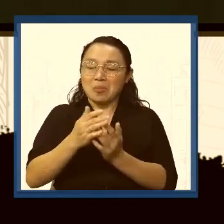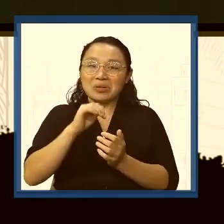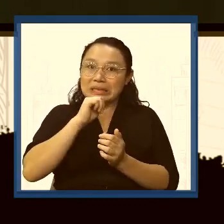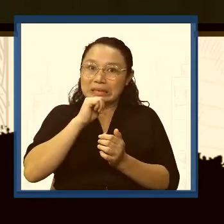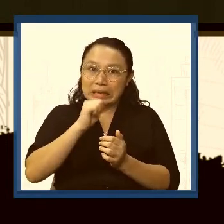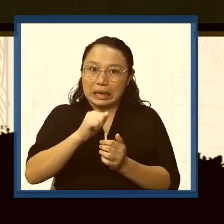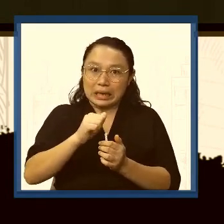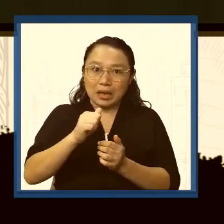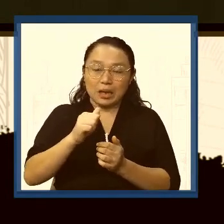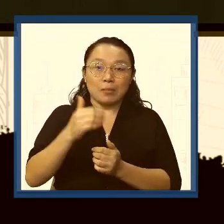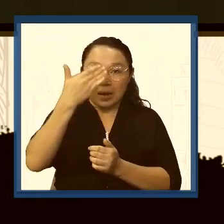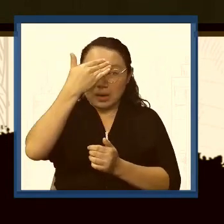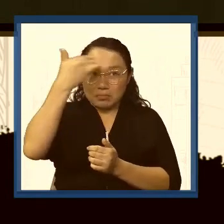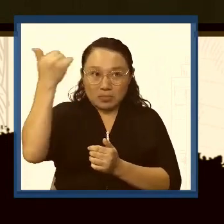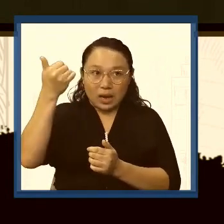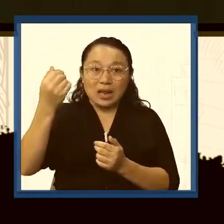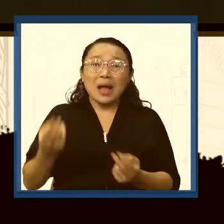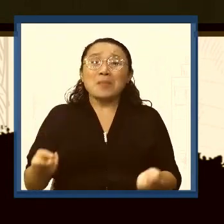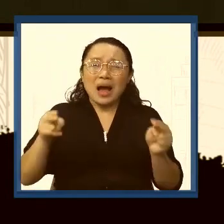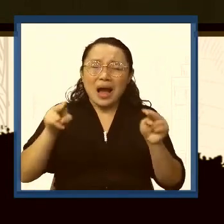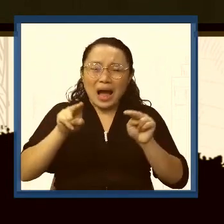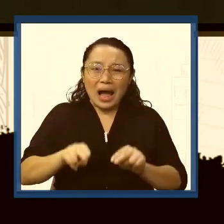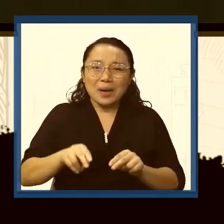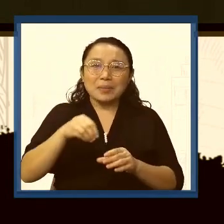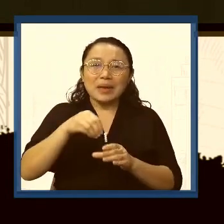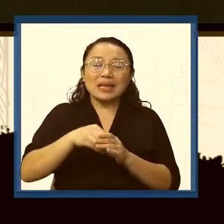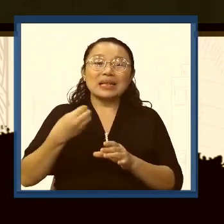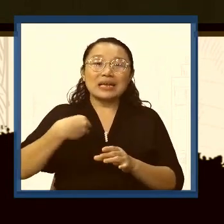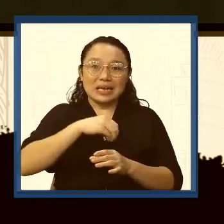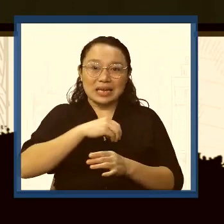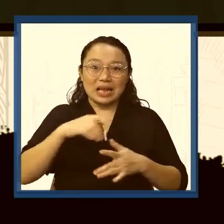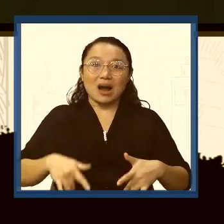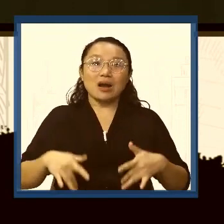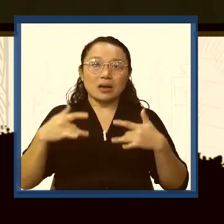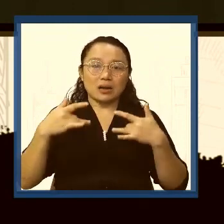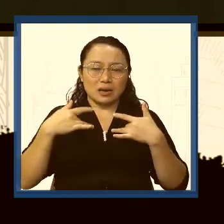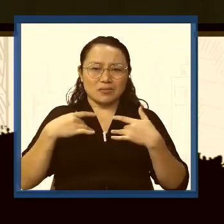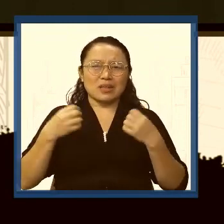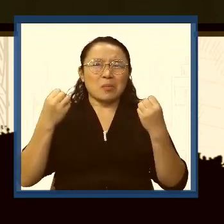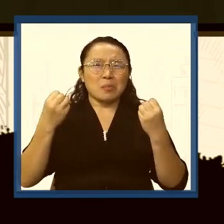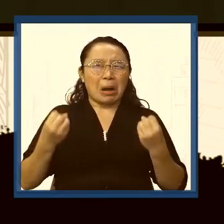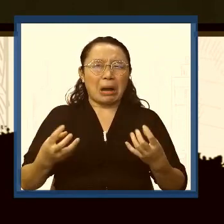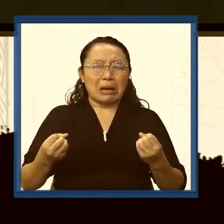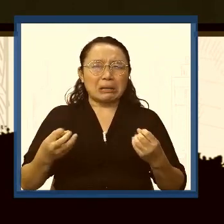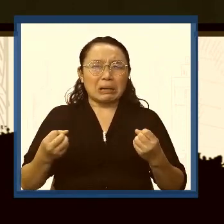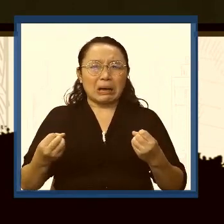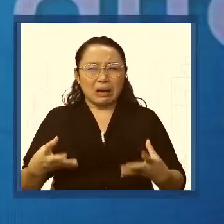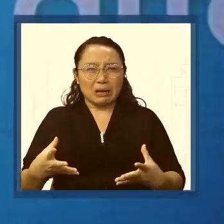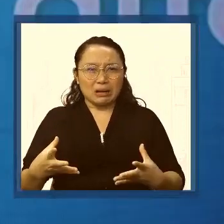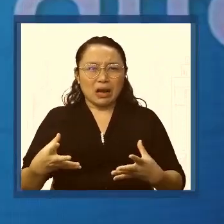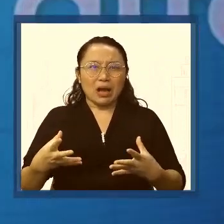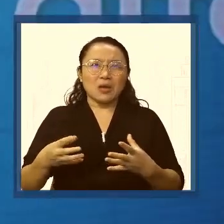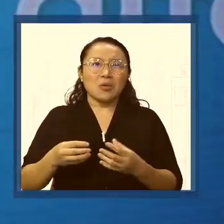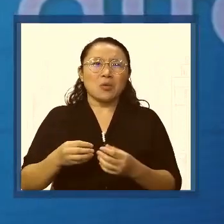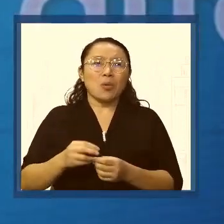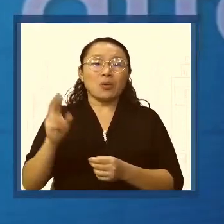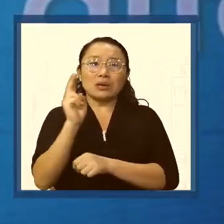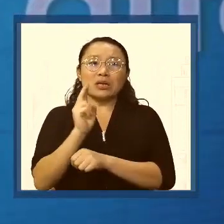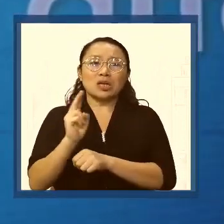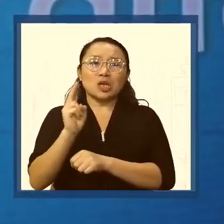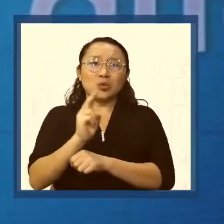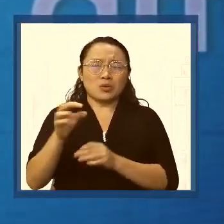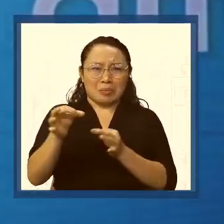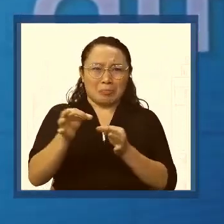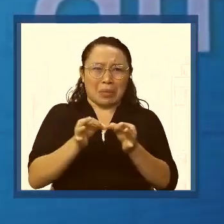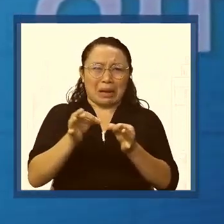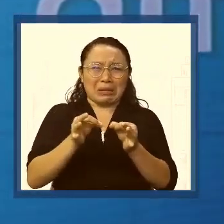malintan matuman dinis tong kinabuhi. Kun imong tan-aon pagkadaghan kaayong gigamit sa mga magsulat sa pag-explain